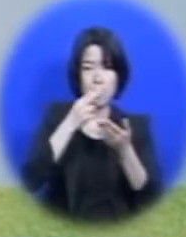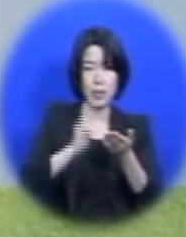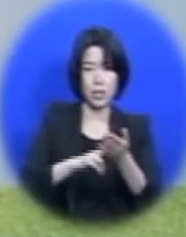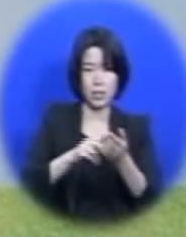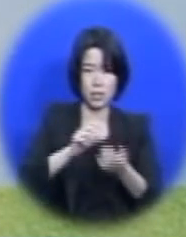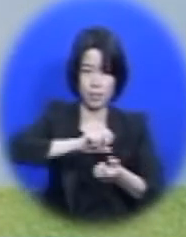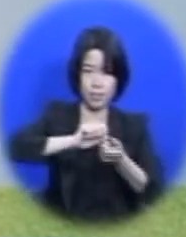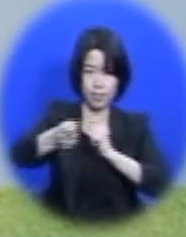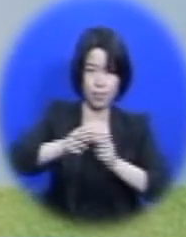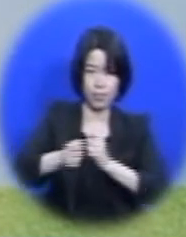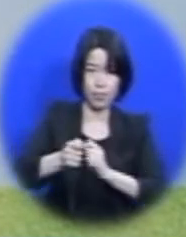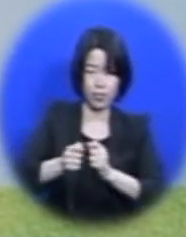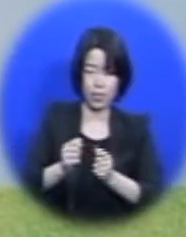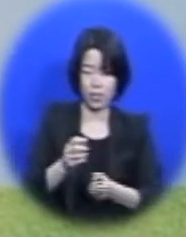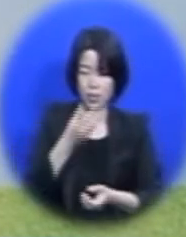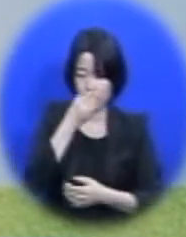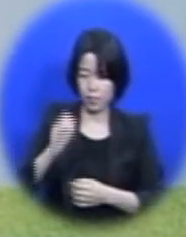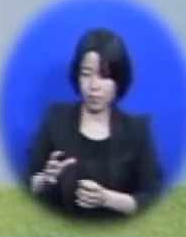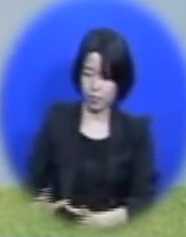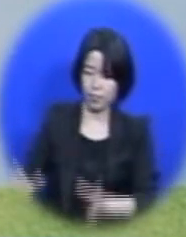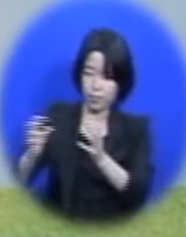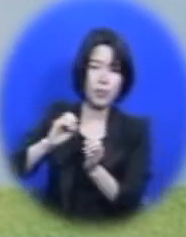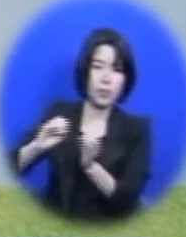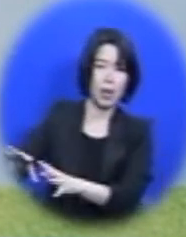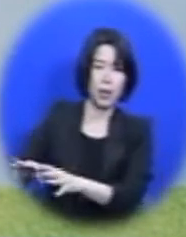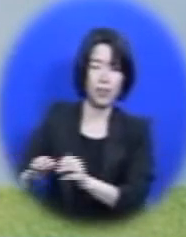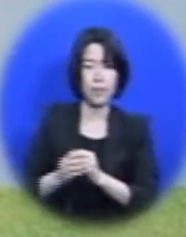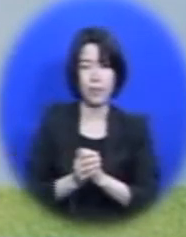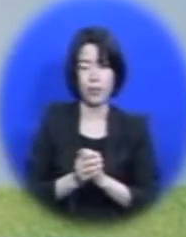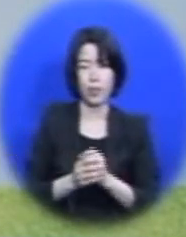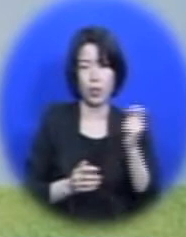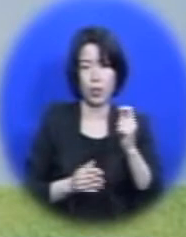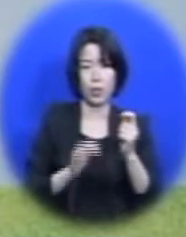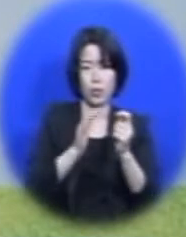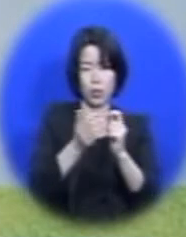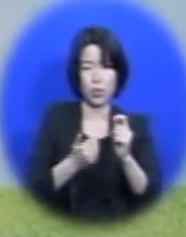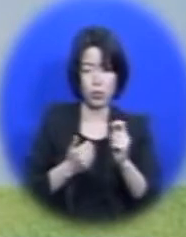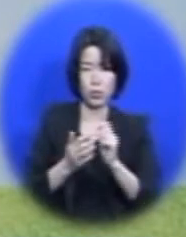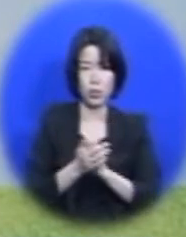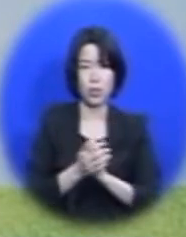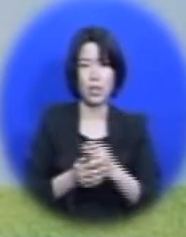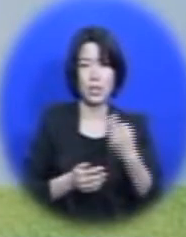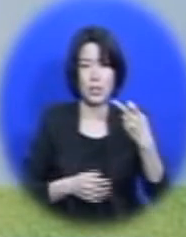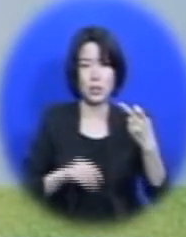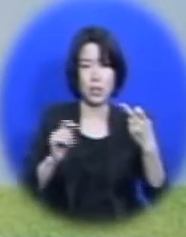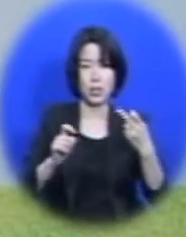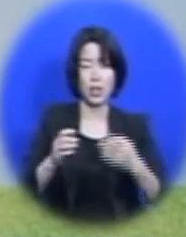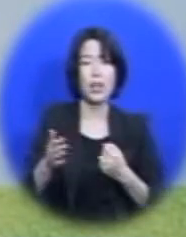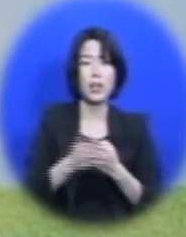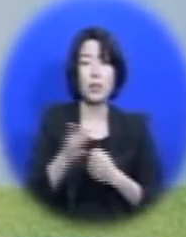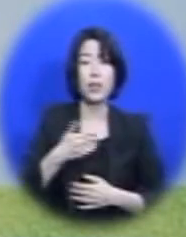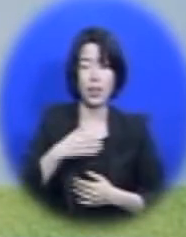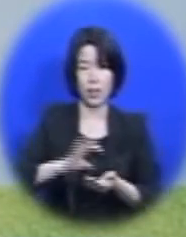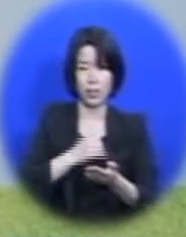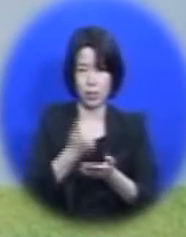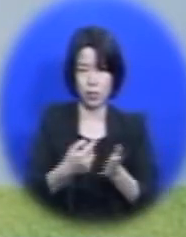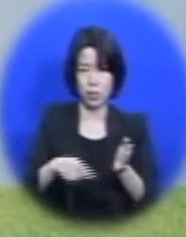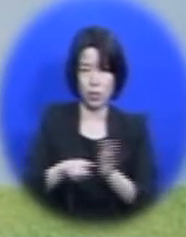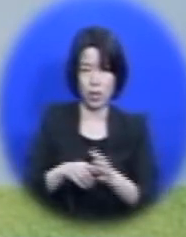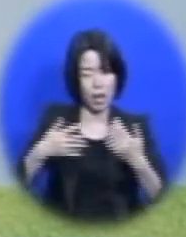쓰레기통에 넣어버렸다. 고린도후서 12장 10절 말씀. 그러므로 내가 그리스도를 위하여 약한